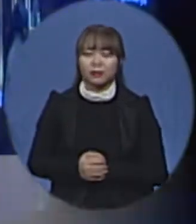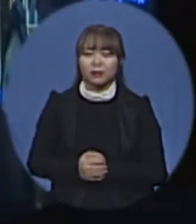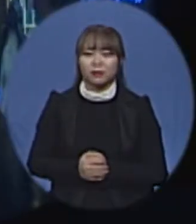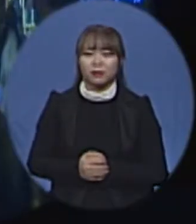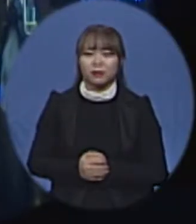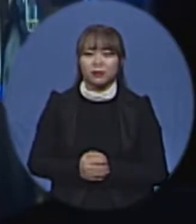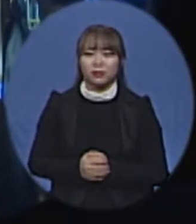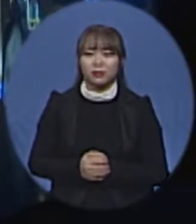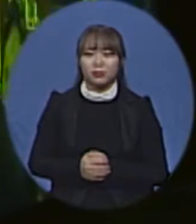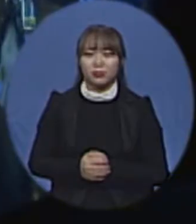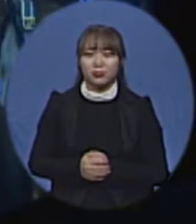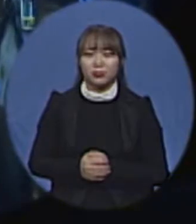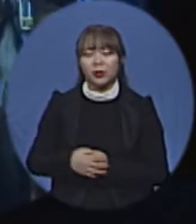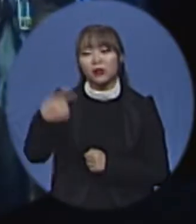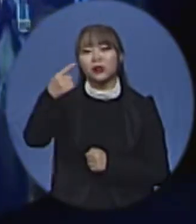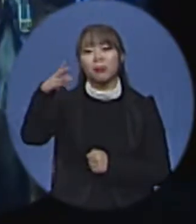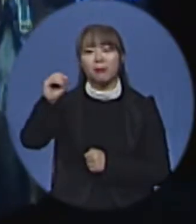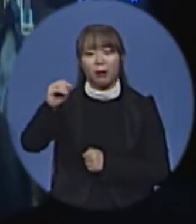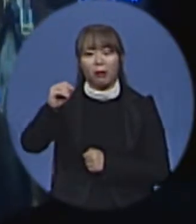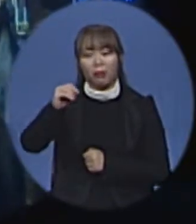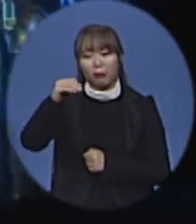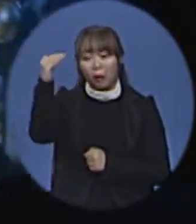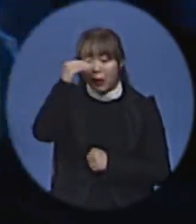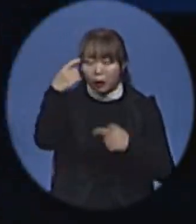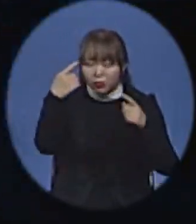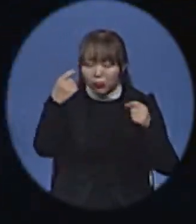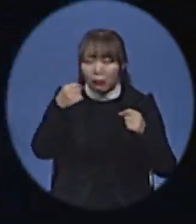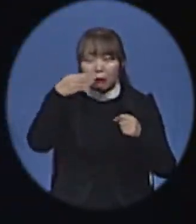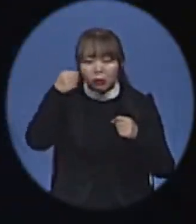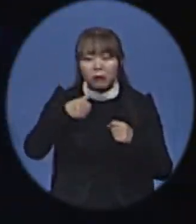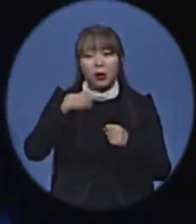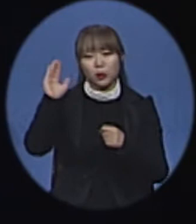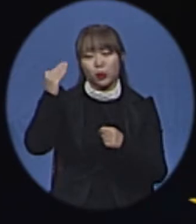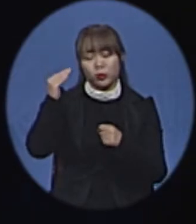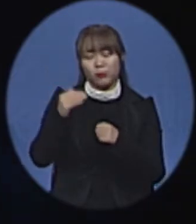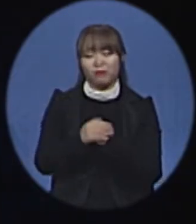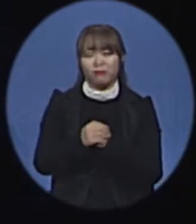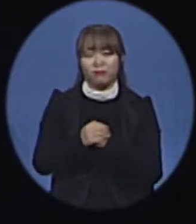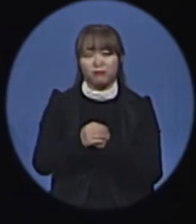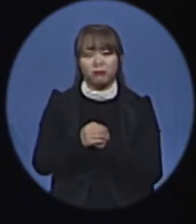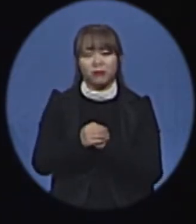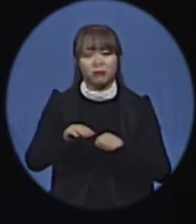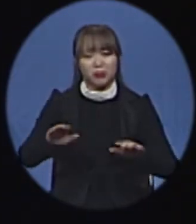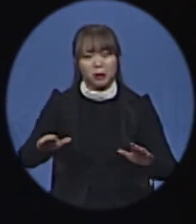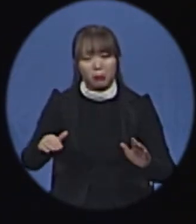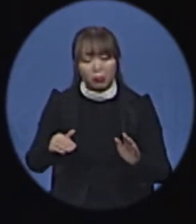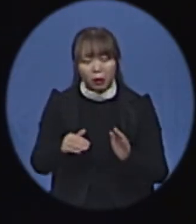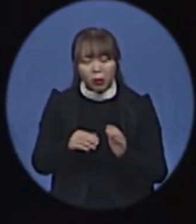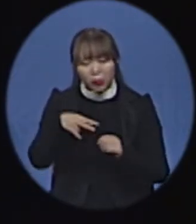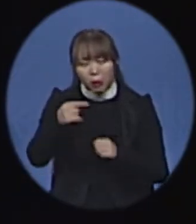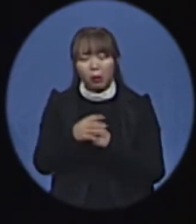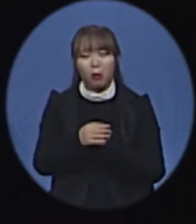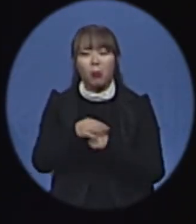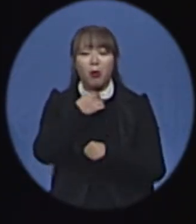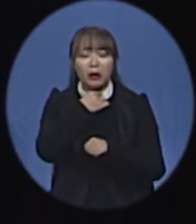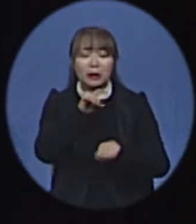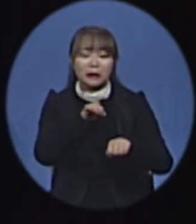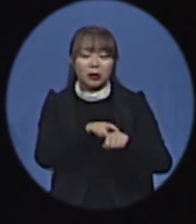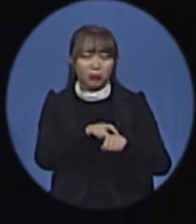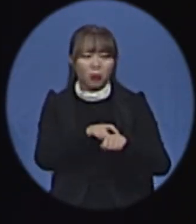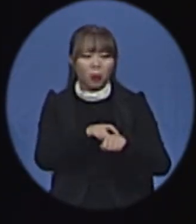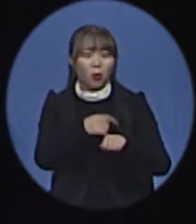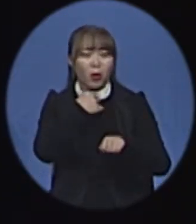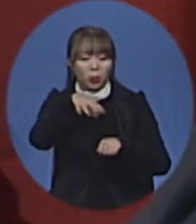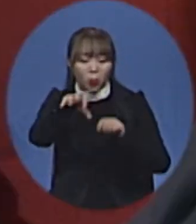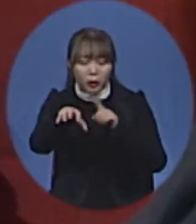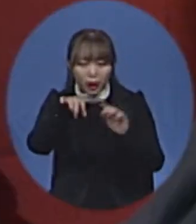생각합니다. 천만 관객이라는 단어가 익숙한 요즘. 여전히 누군가는 원하는 시간에